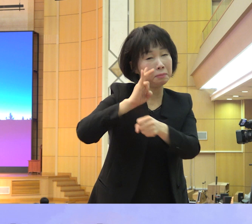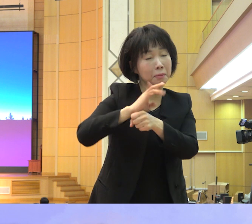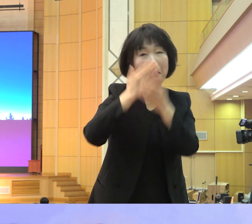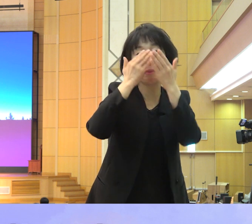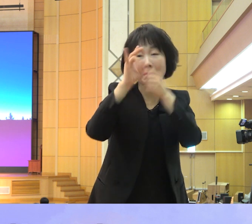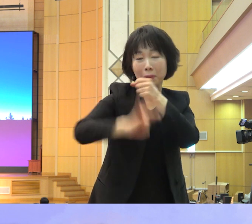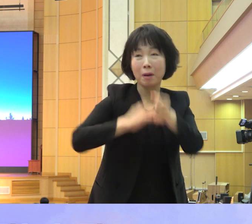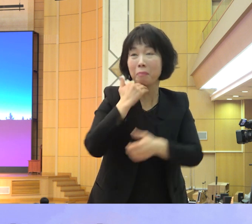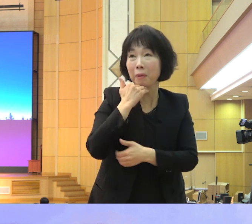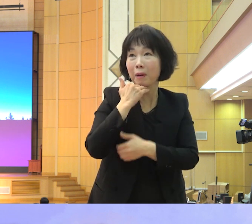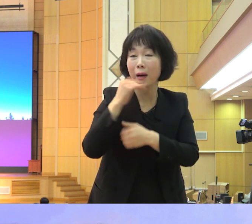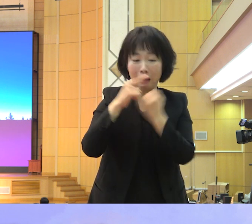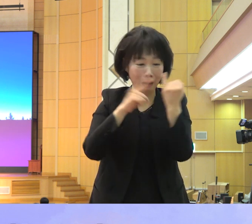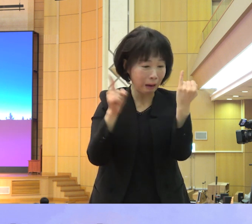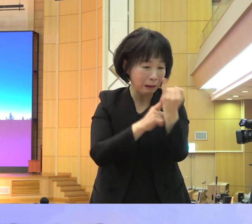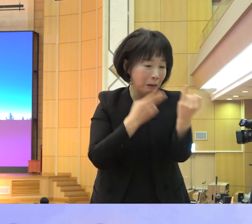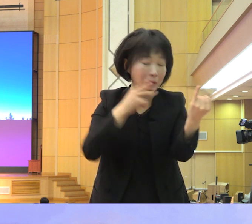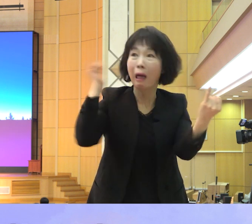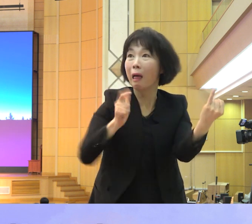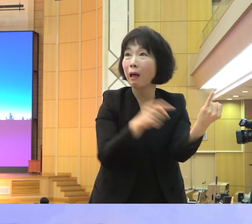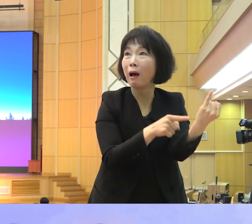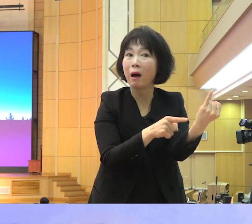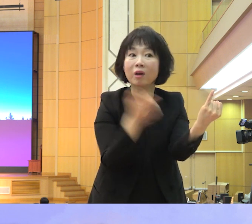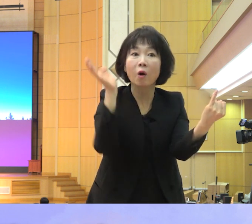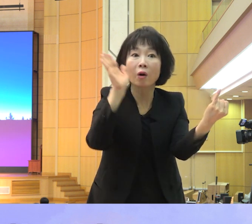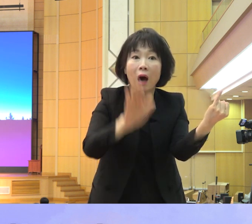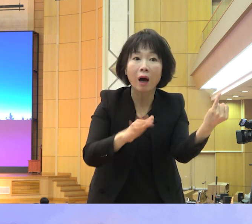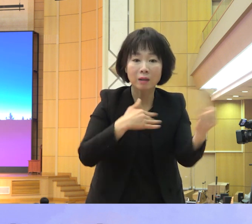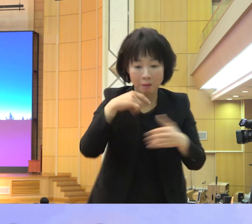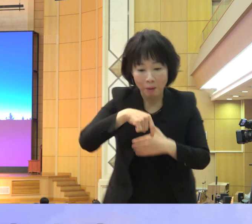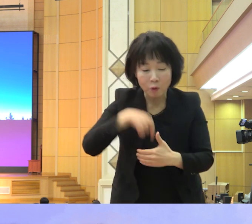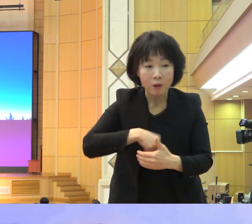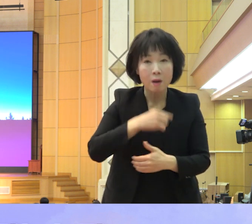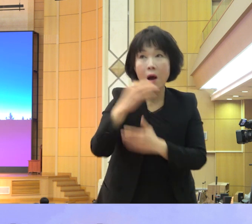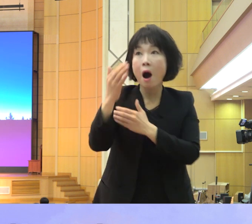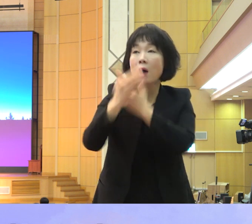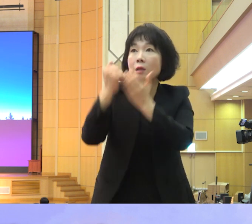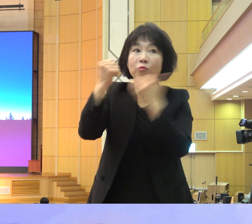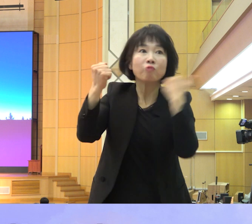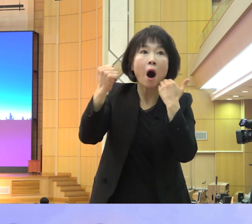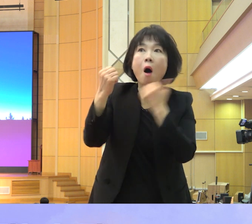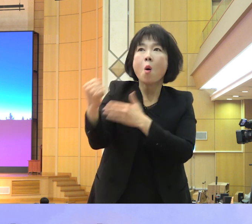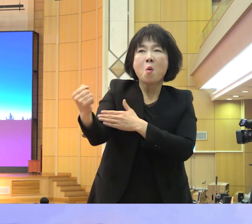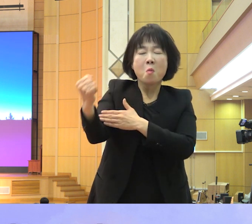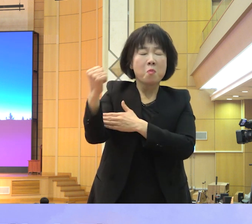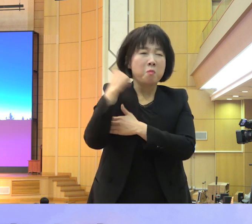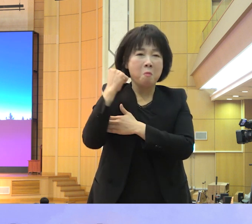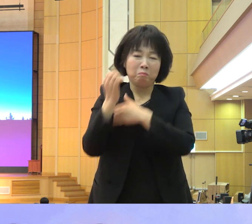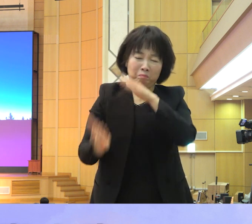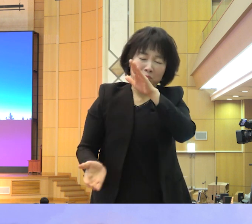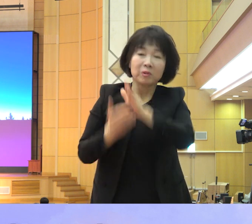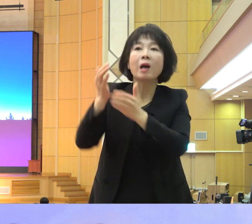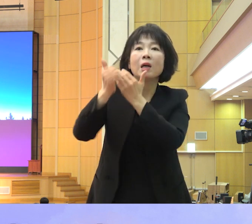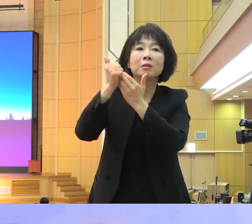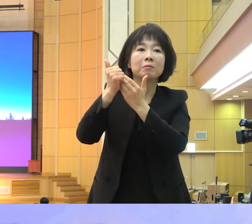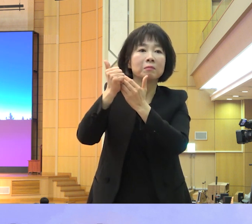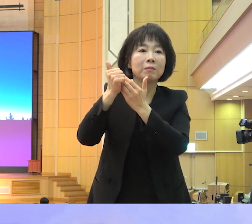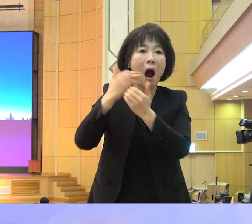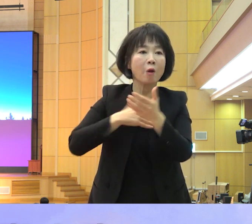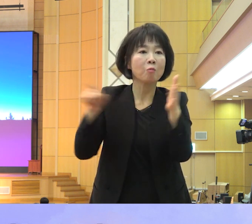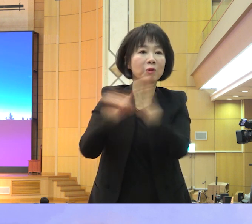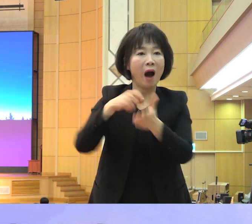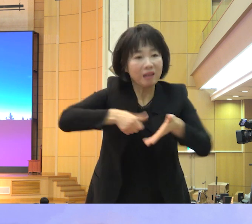않더니 전능한 하나님이라고 하는 것을 알고 믿을 때 1년 만에 아들을 낳았습니다. 따라합시다.